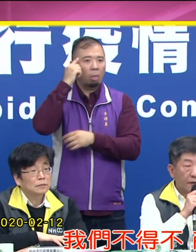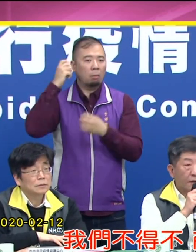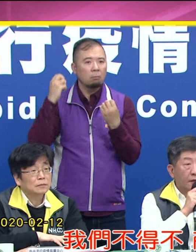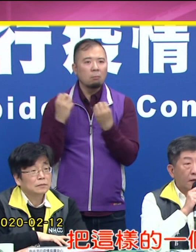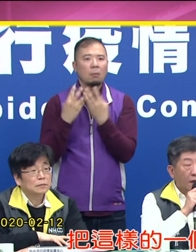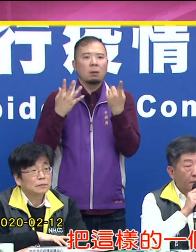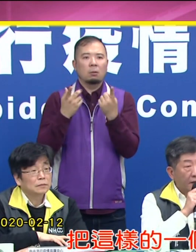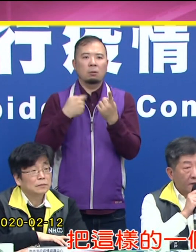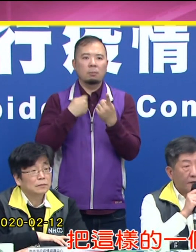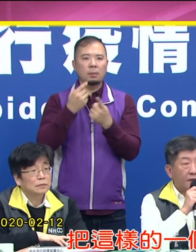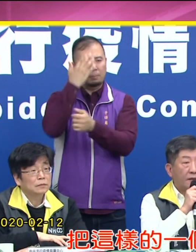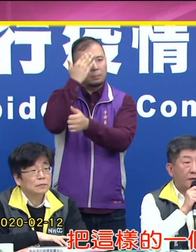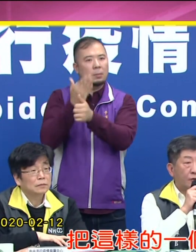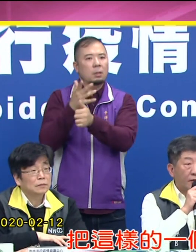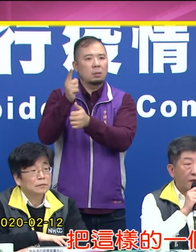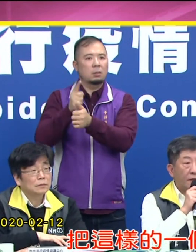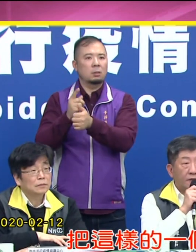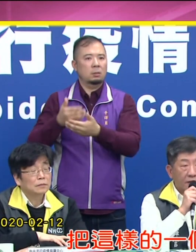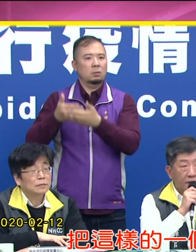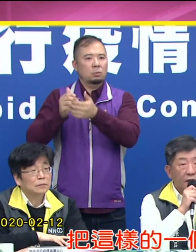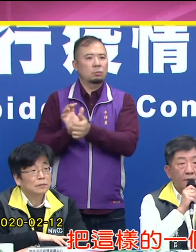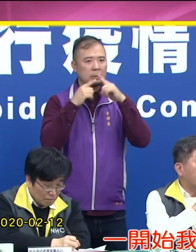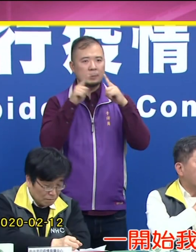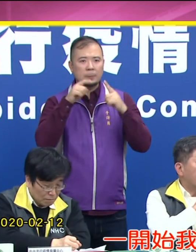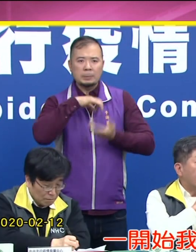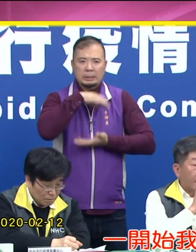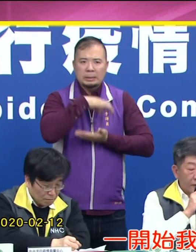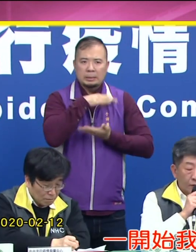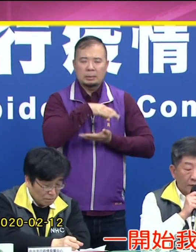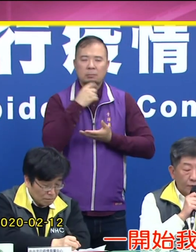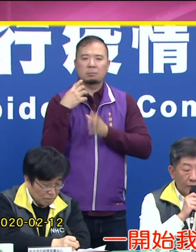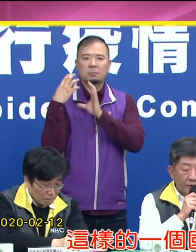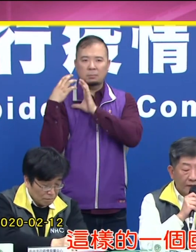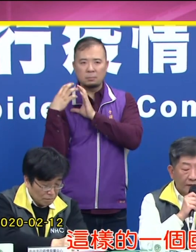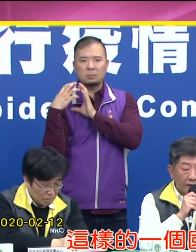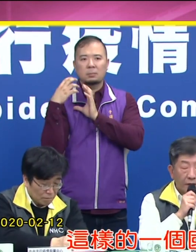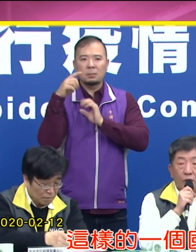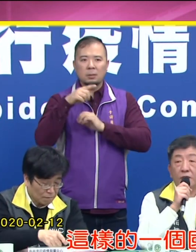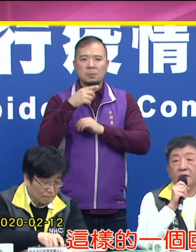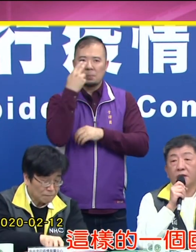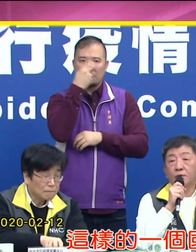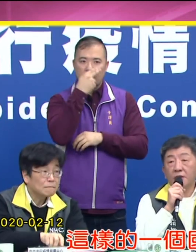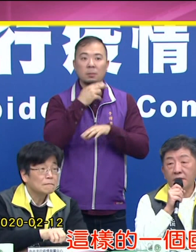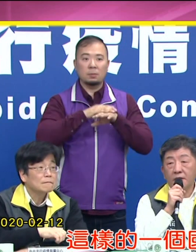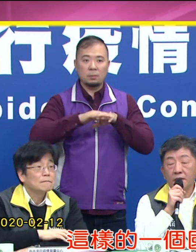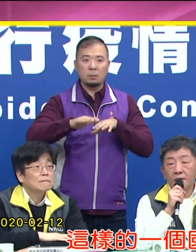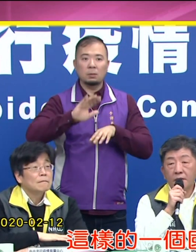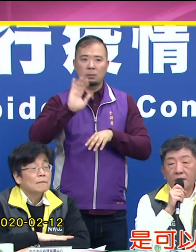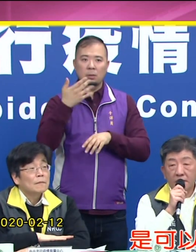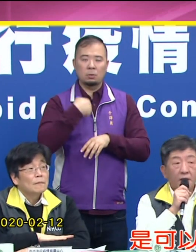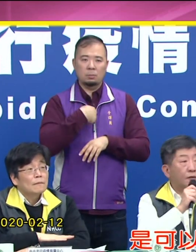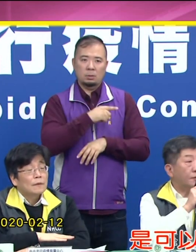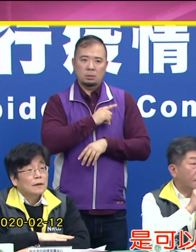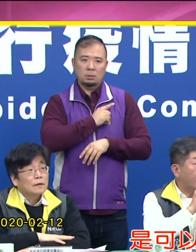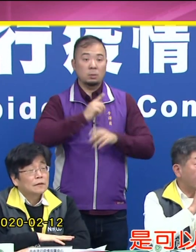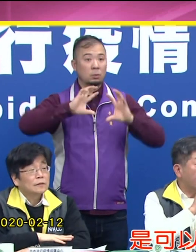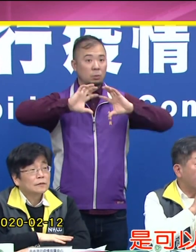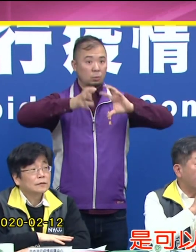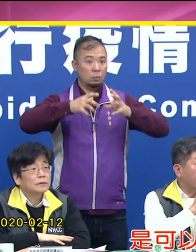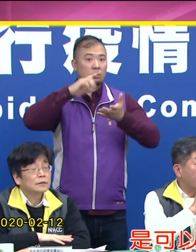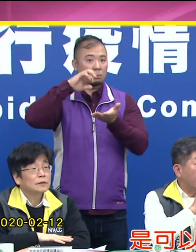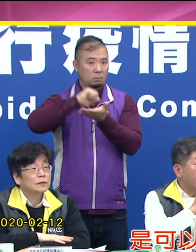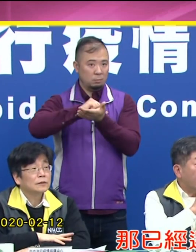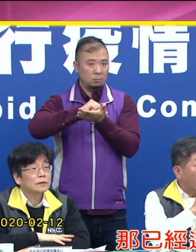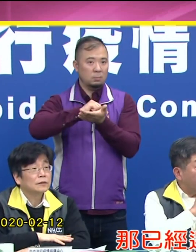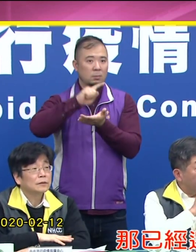接回来。为什么会在这个节骨眼公布这样的讯息呢？于是乎开始哦，整个灶就爆炸了，你知道吗？所有的 LINE